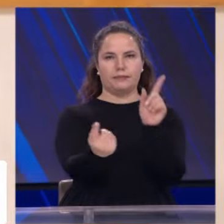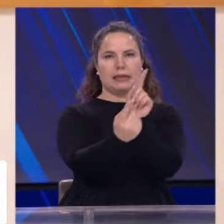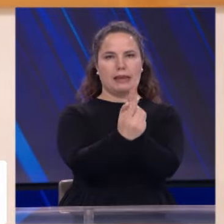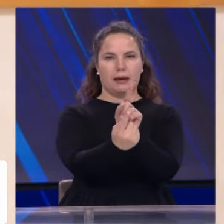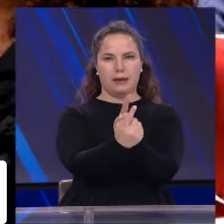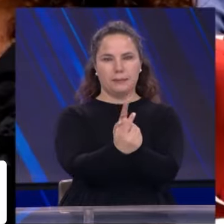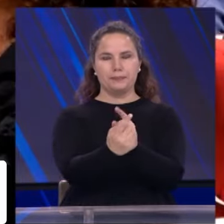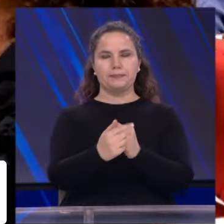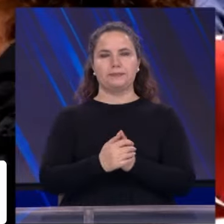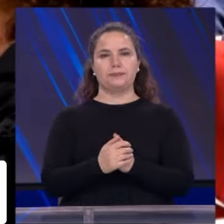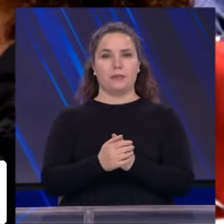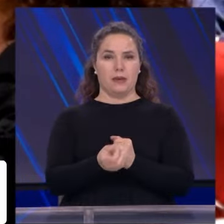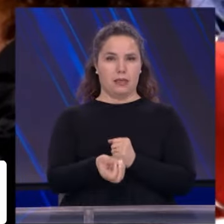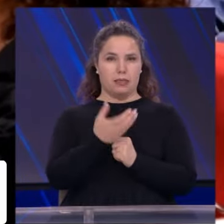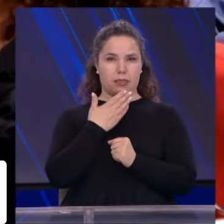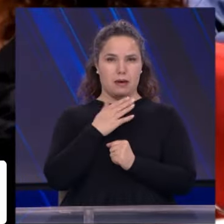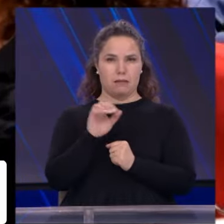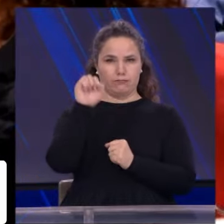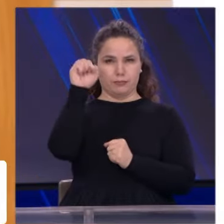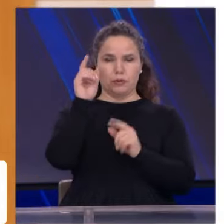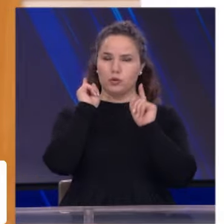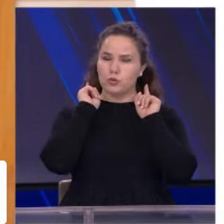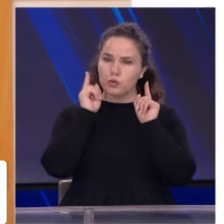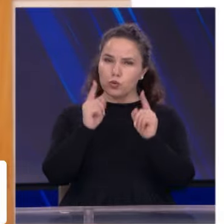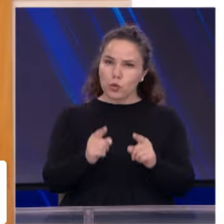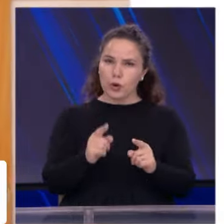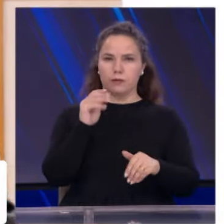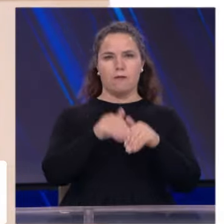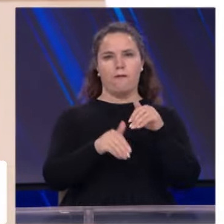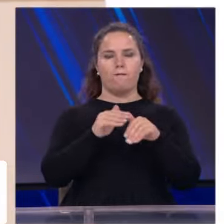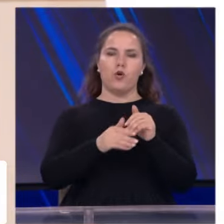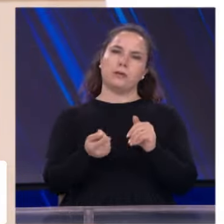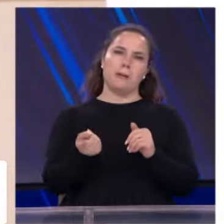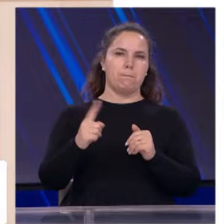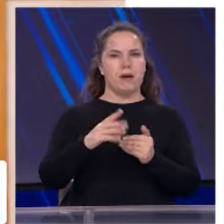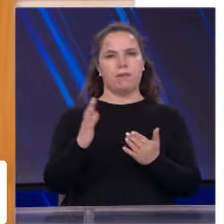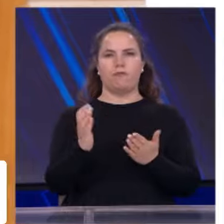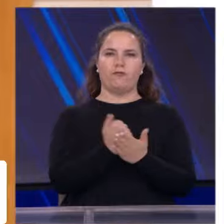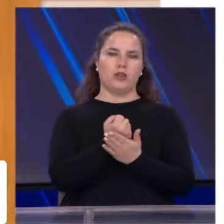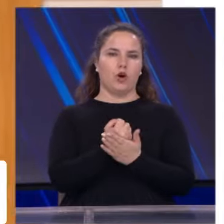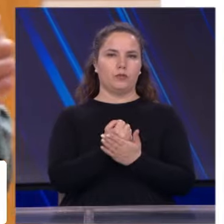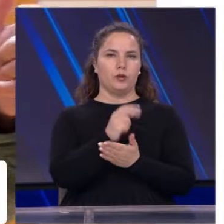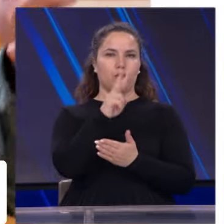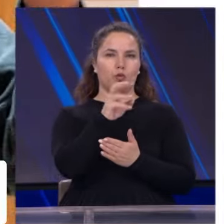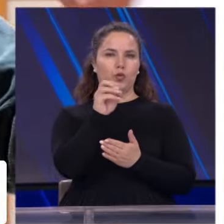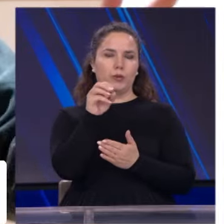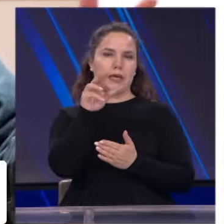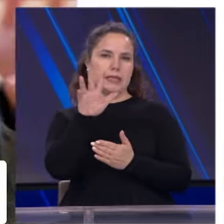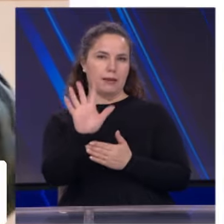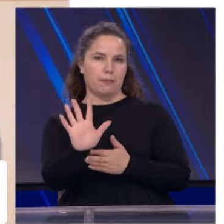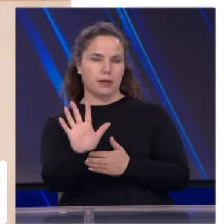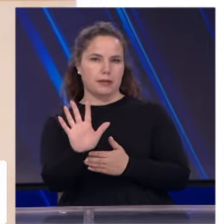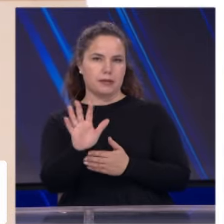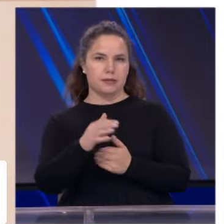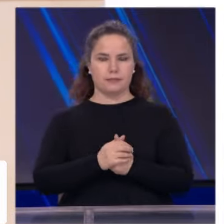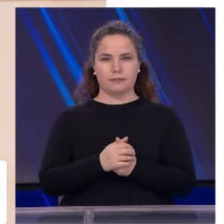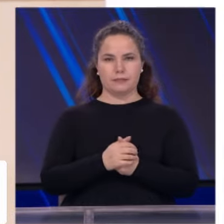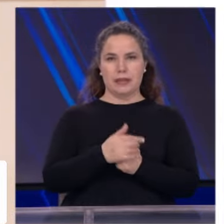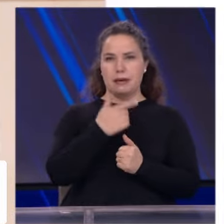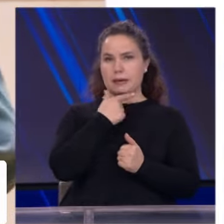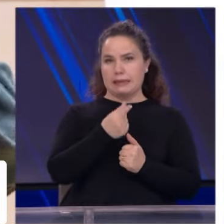Partia Socialiste meriton sërish të vot besohet. Ja ardhmi e takon atyre që servitën, që kanë disiplinë, që luajnë skuadër dhe që